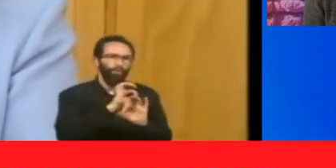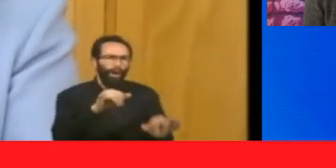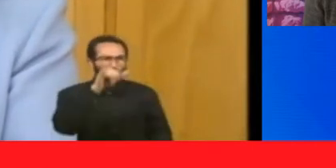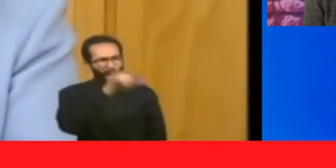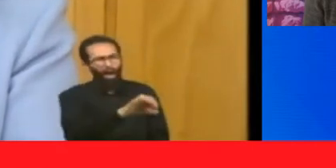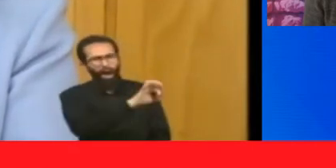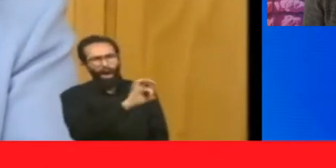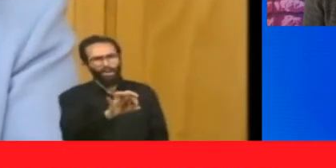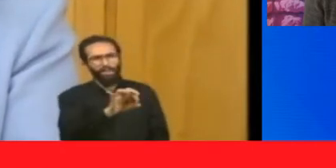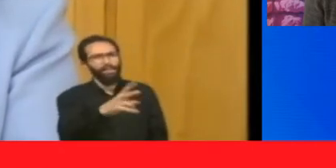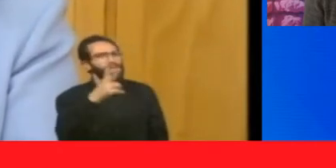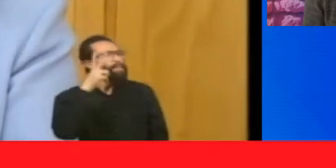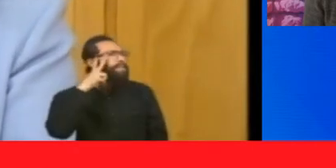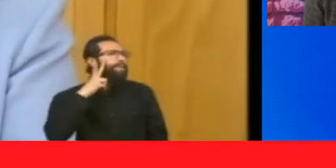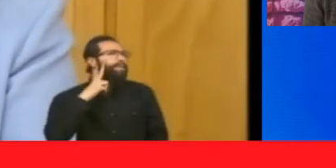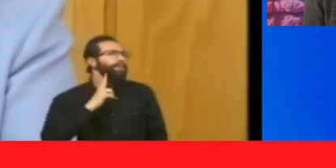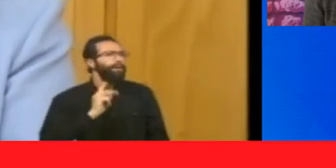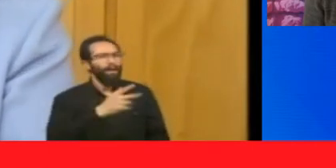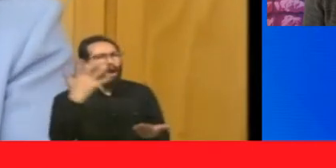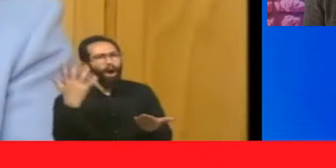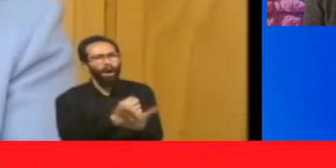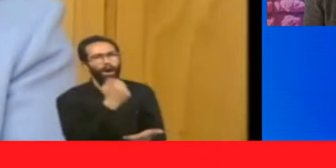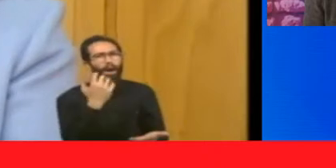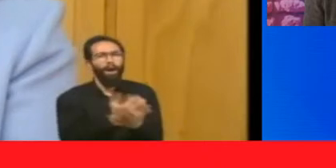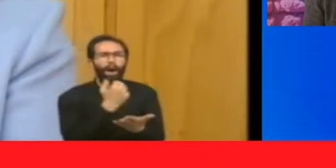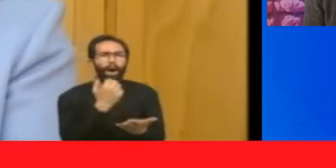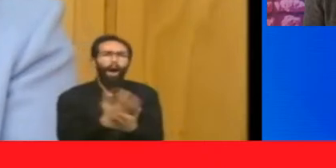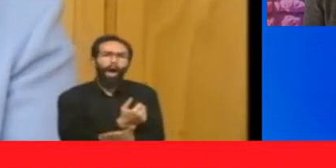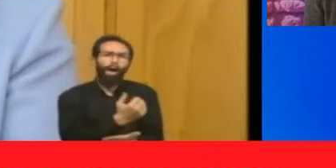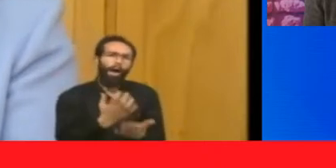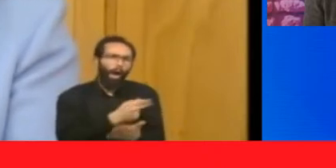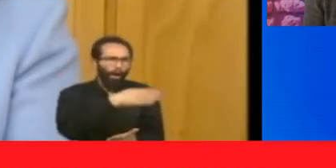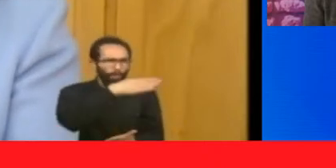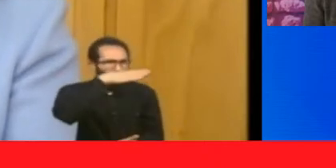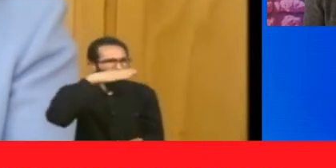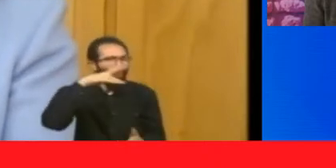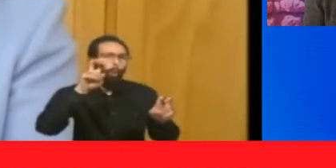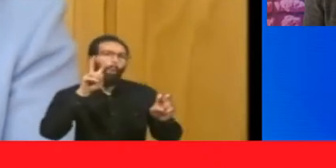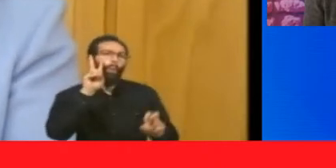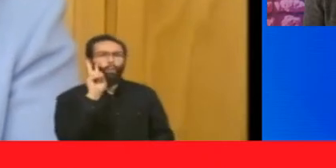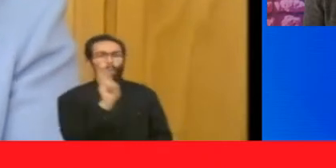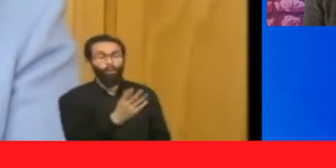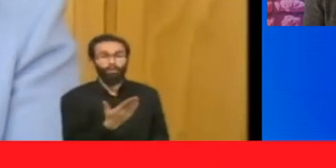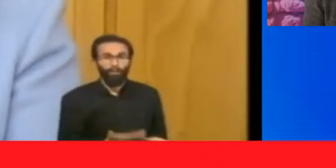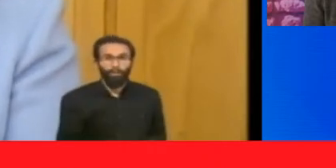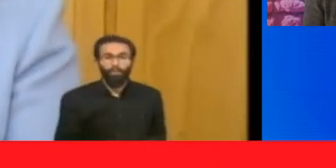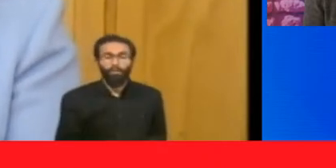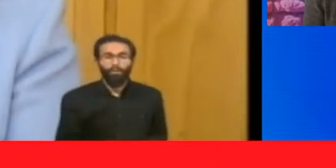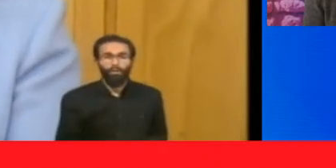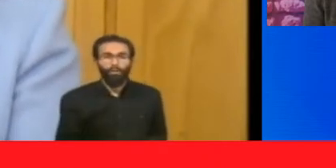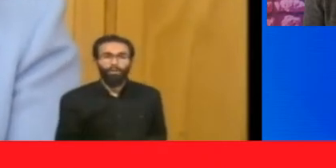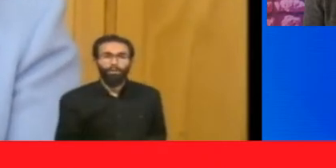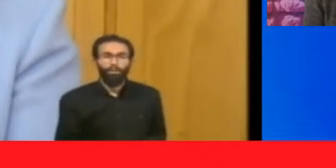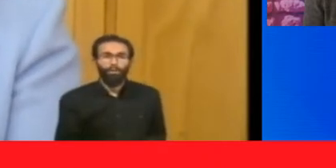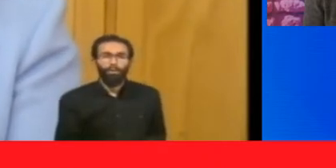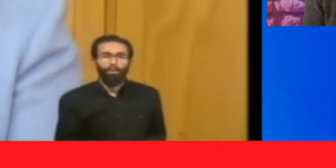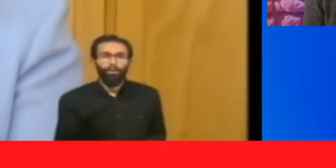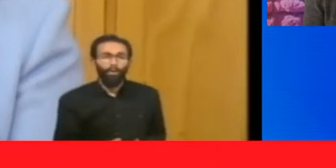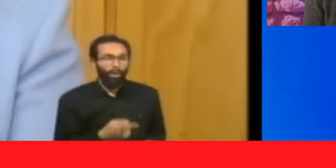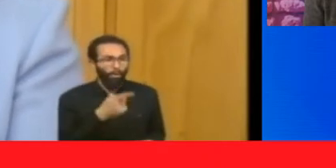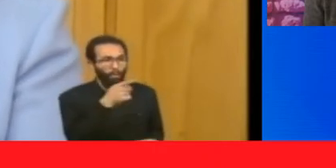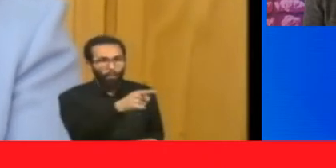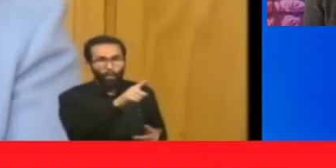bir belgesidir, bir fotoğrafıdır değerli arkadaşlar. Ve ortaya çıkan tablo buzdağının